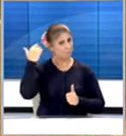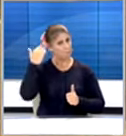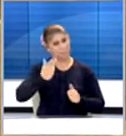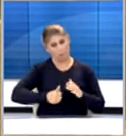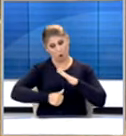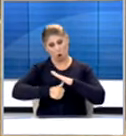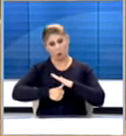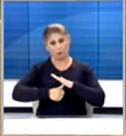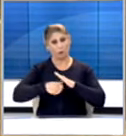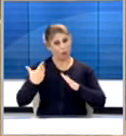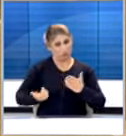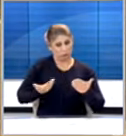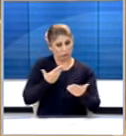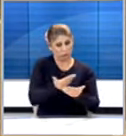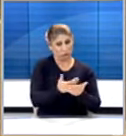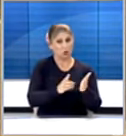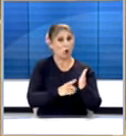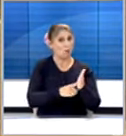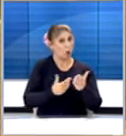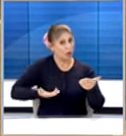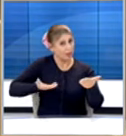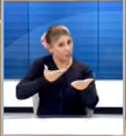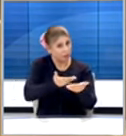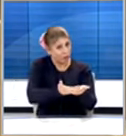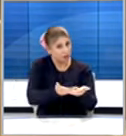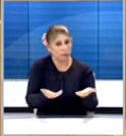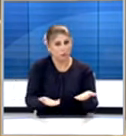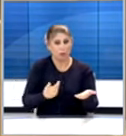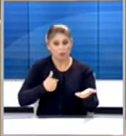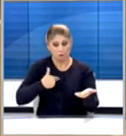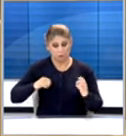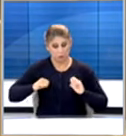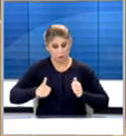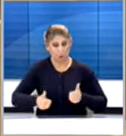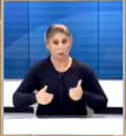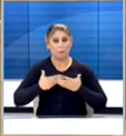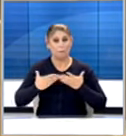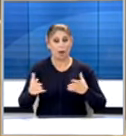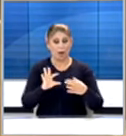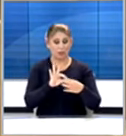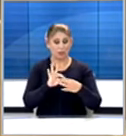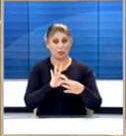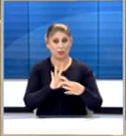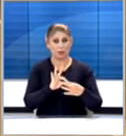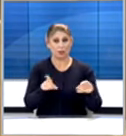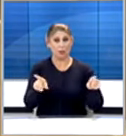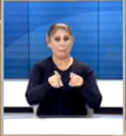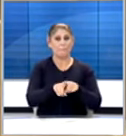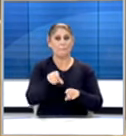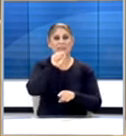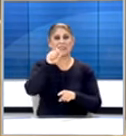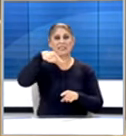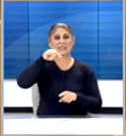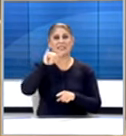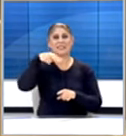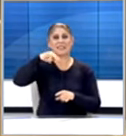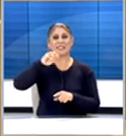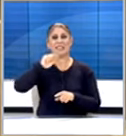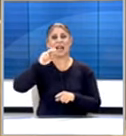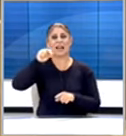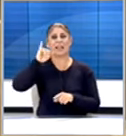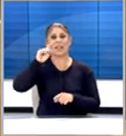και μάλιστα και με δική μου πρωτοβουλία και με πολύ μεγάλη συνεργασία και δουλειά με τον κύριο Στυλιανίδη, εσείς